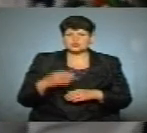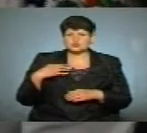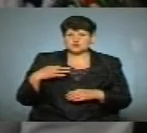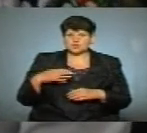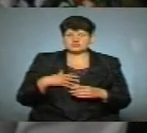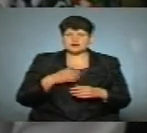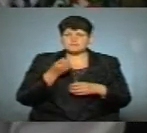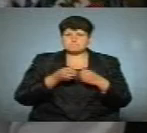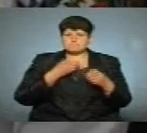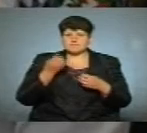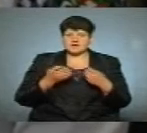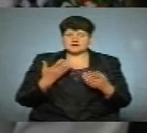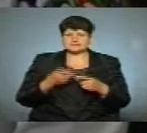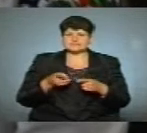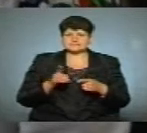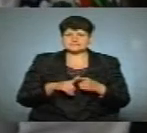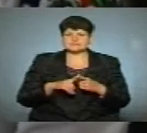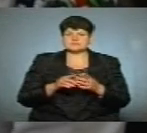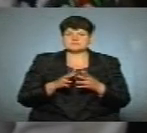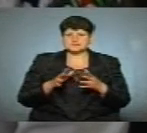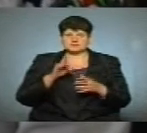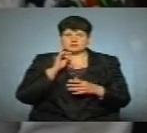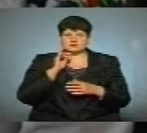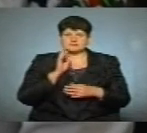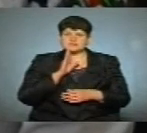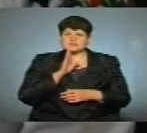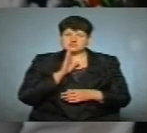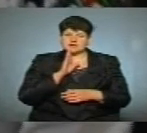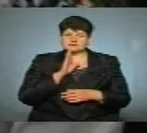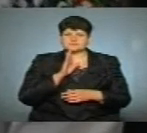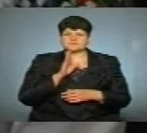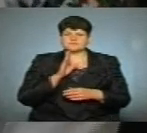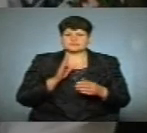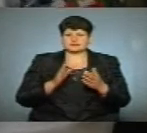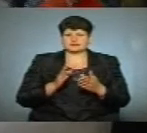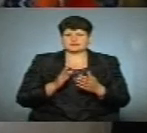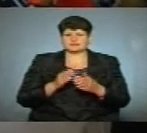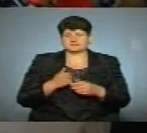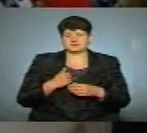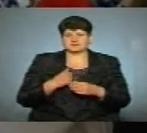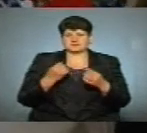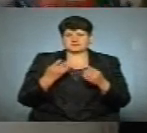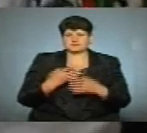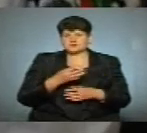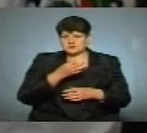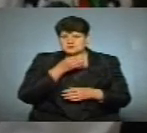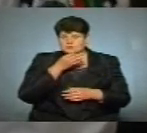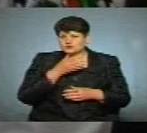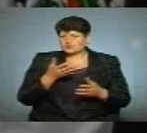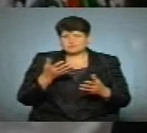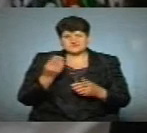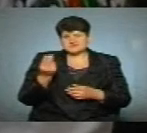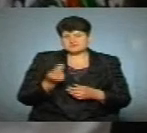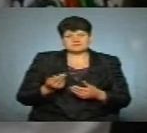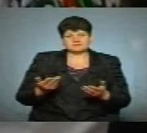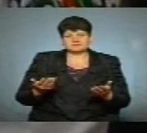є притаманні більше молодим дівчатам. І мені просто сподобався